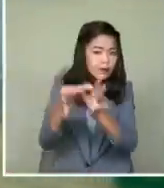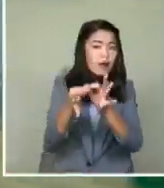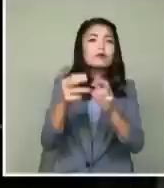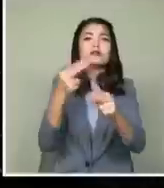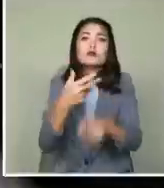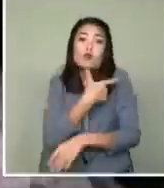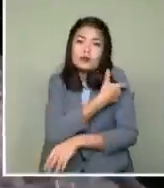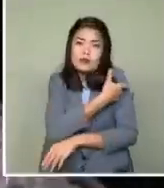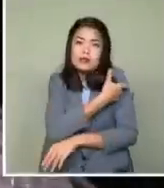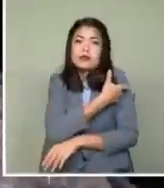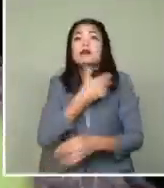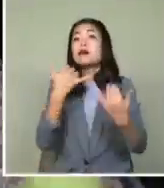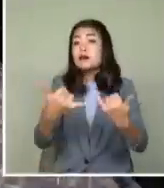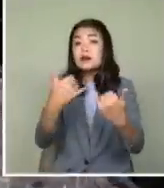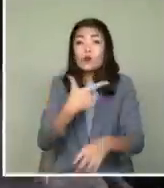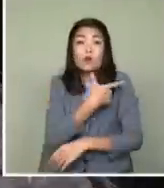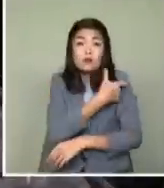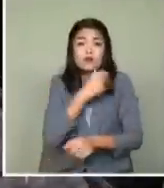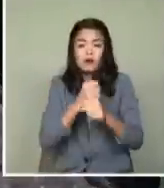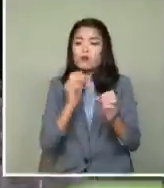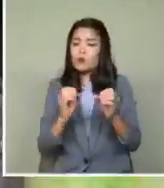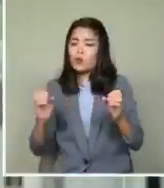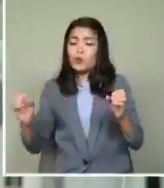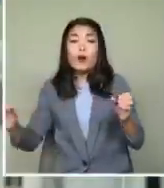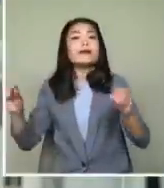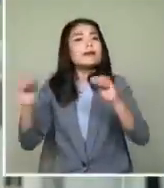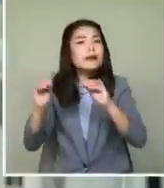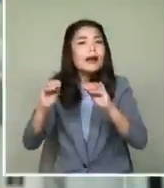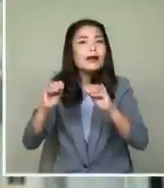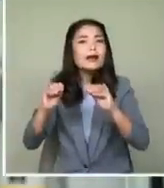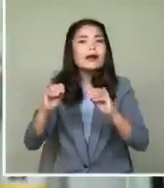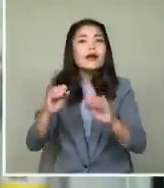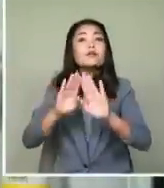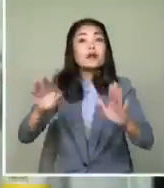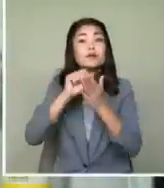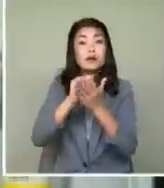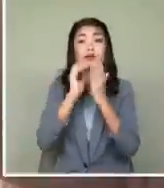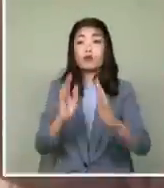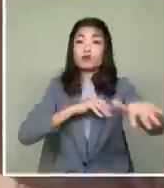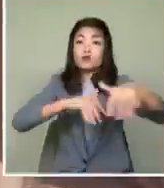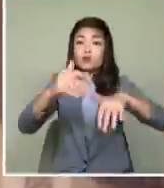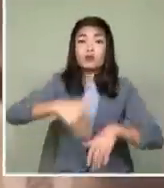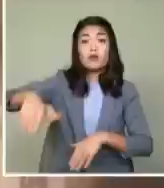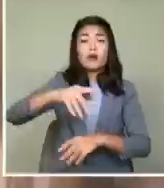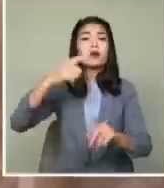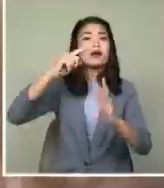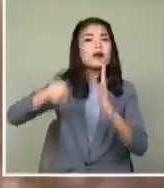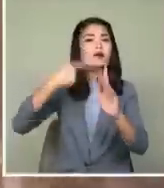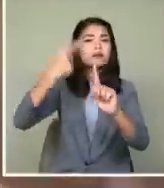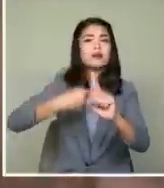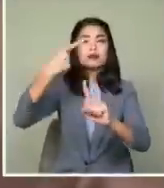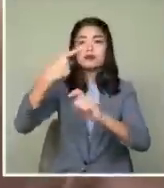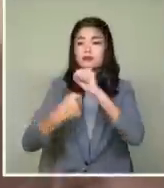นดจะเข้าสู่กระบวนการผลิตจำนวนมากในเร็วๆนี้แล้วก็จะเริ่มให้บริการแก่ประชาชนทั่วไปนับตั้งแต่เดือนมกราค